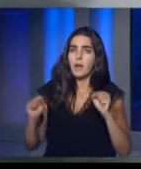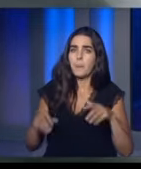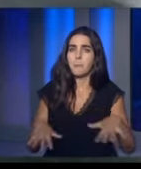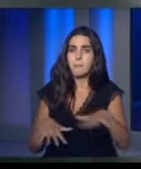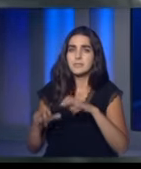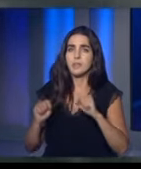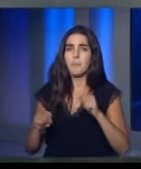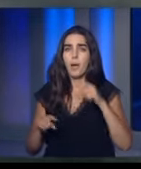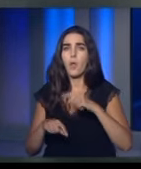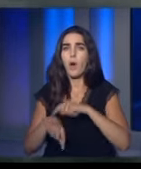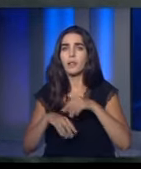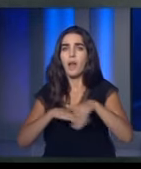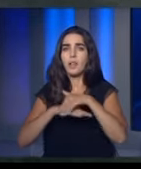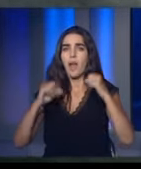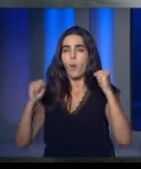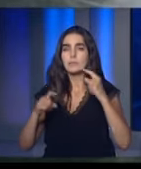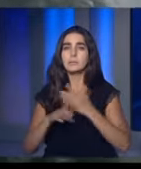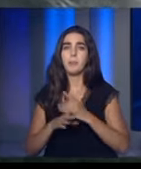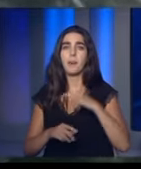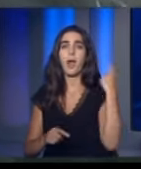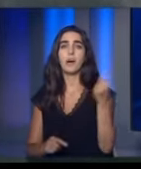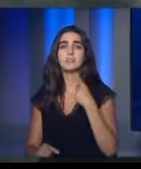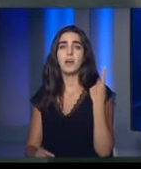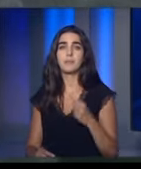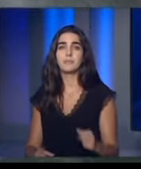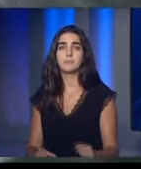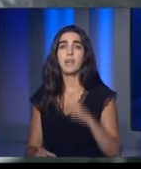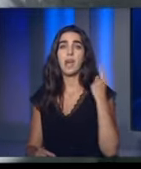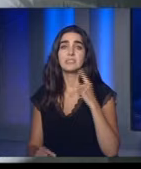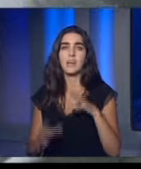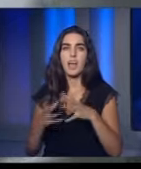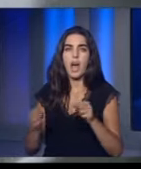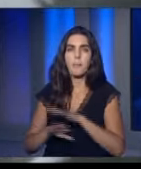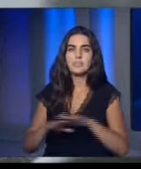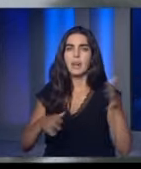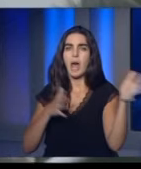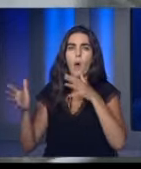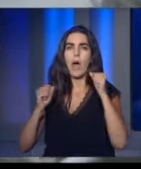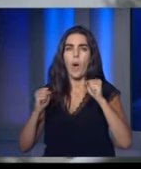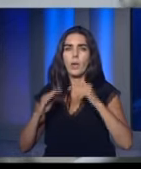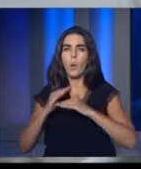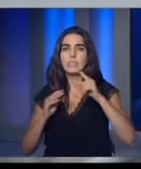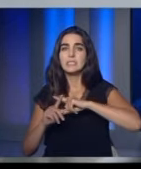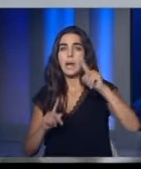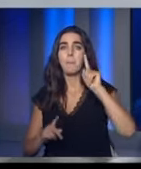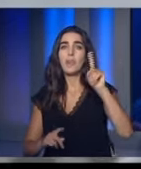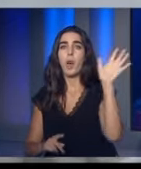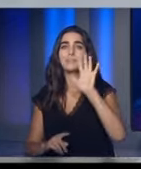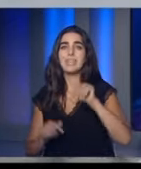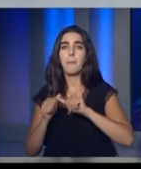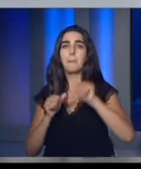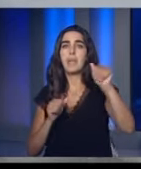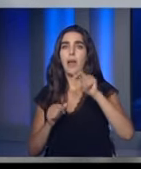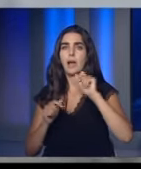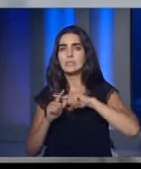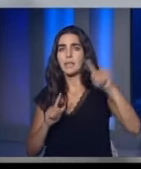ما يمكن أن يحدث حتى الآن. وكان الإعصار وصل إلى اليابسة برياح قصوى بلغت سرعتها 150